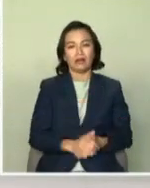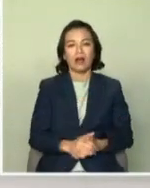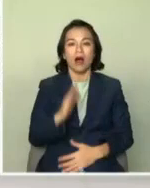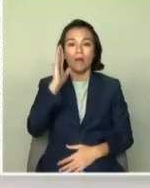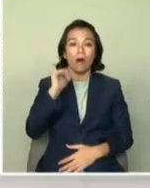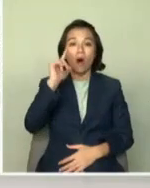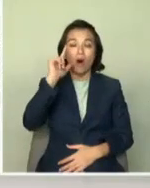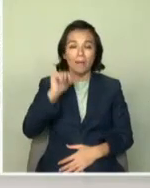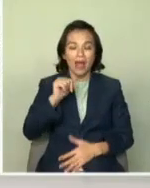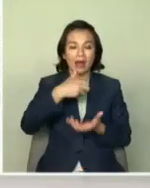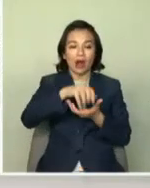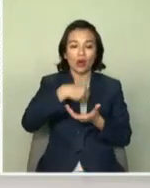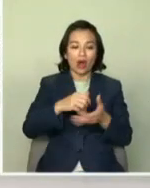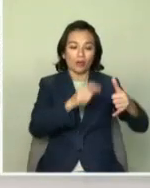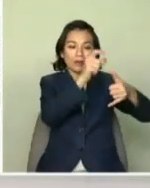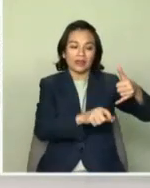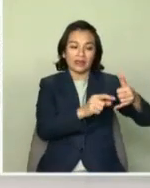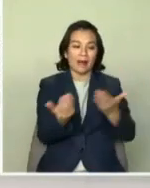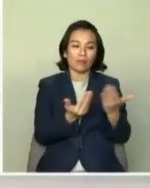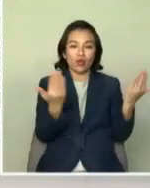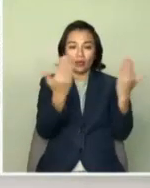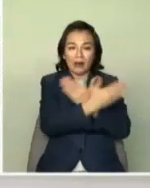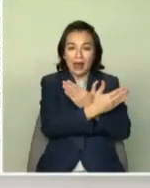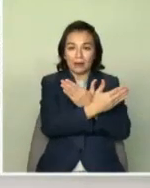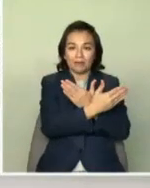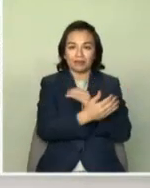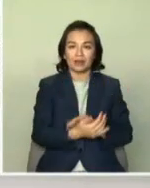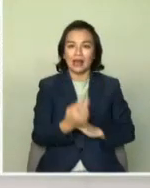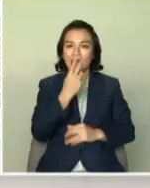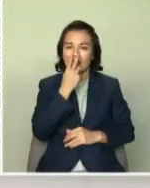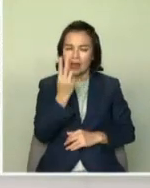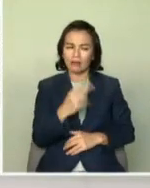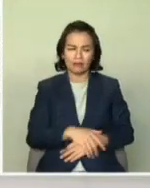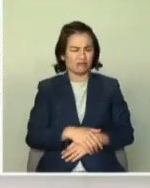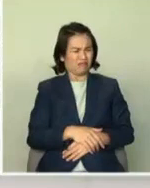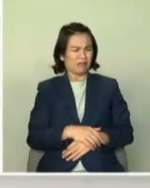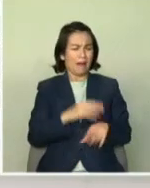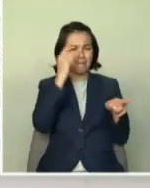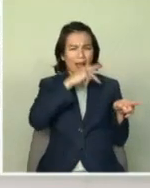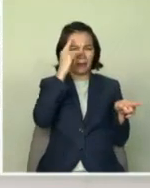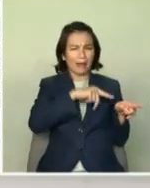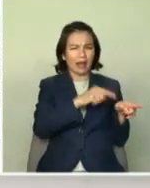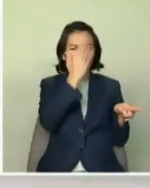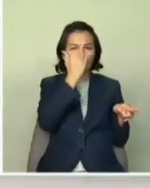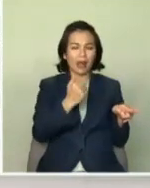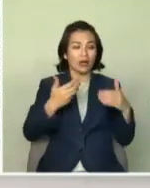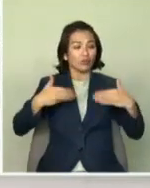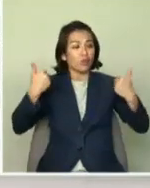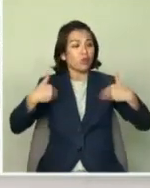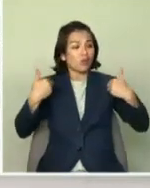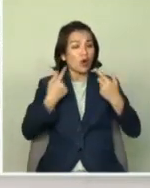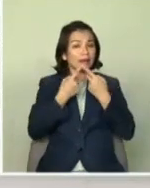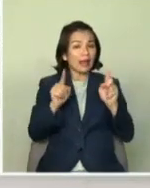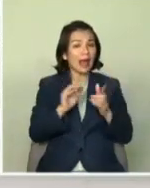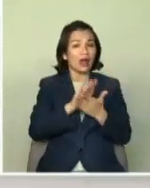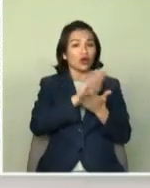ให้ฟังนะคะว่าพฤติกรรมของลูกตัวเองเนี่ยเปลี่ยนไปนะคะคือเห็นภาวะความผิดปกติของเด็กปกติแล้วร่าเริงสดใสกลายเป็นว่